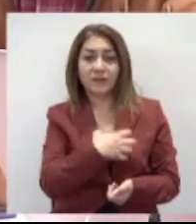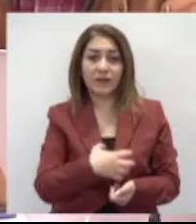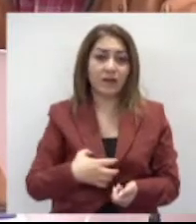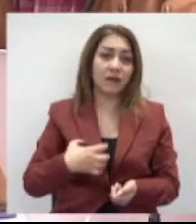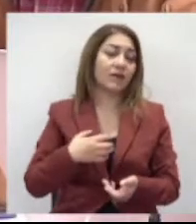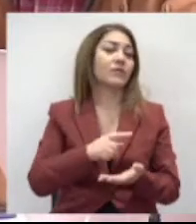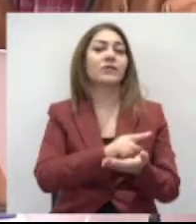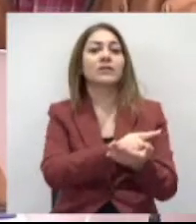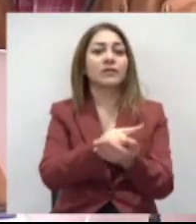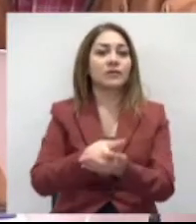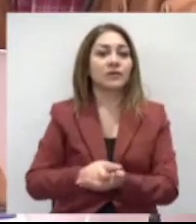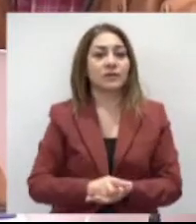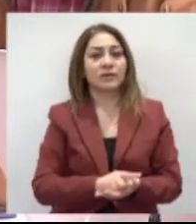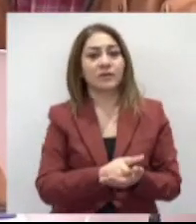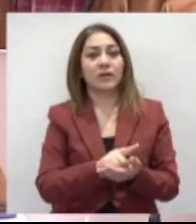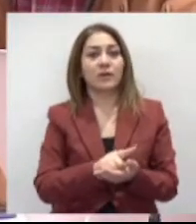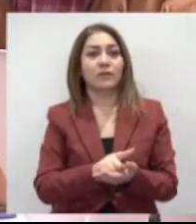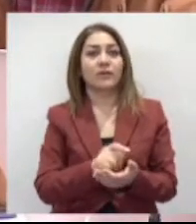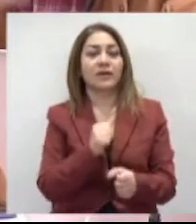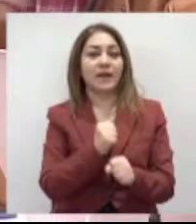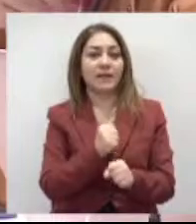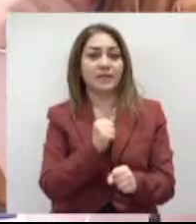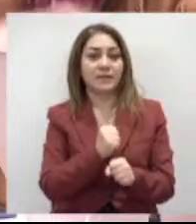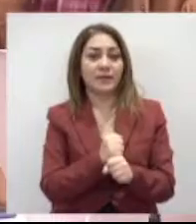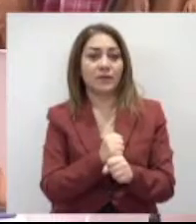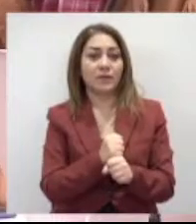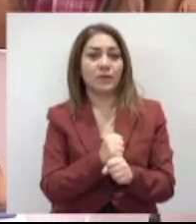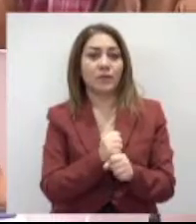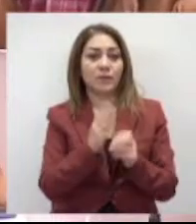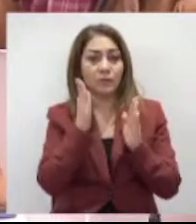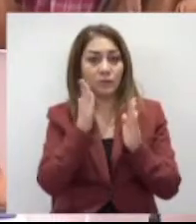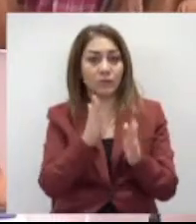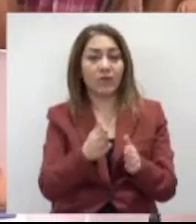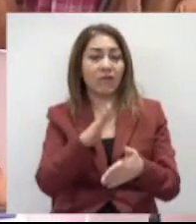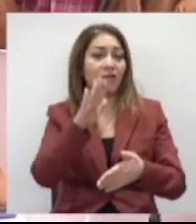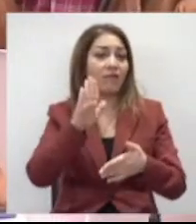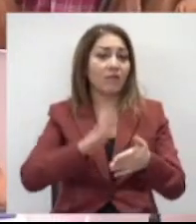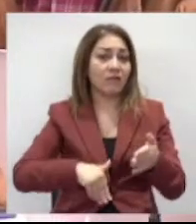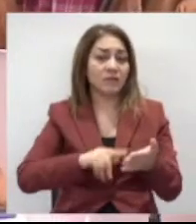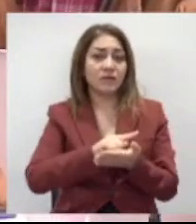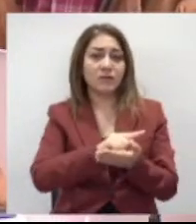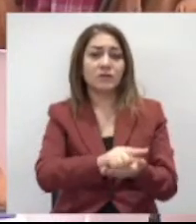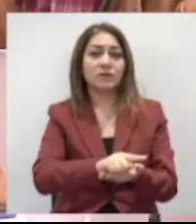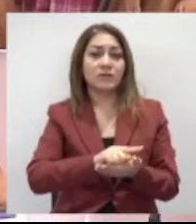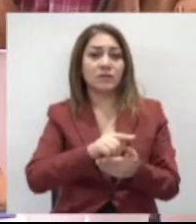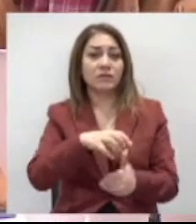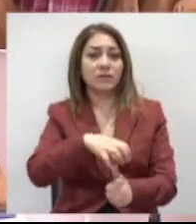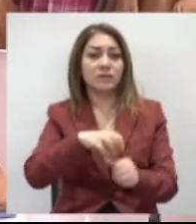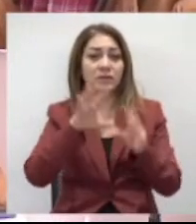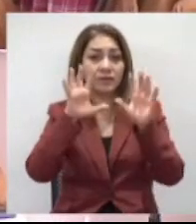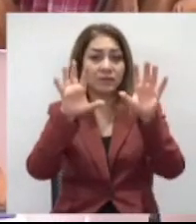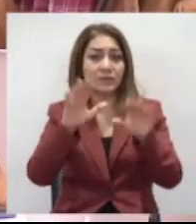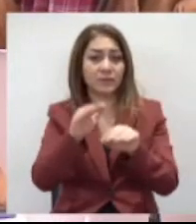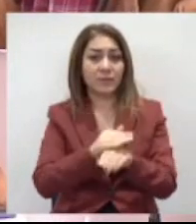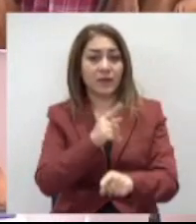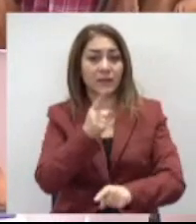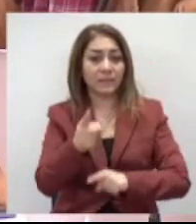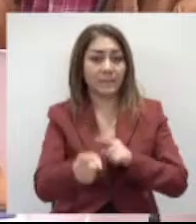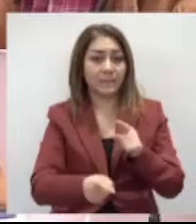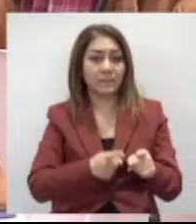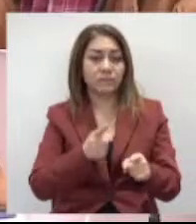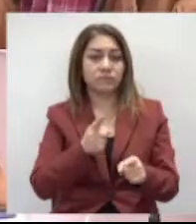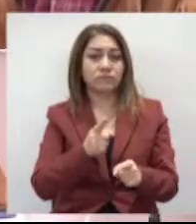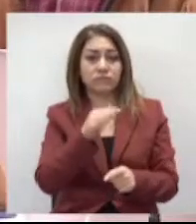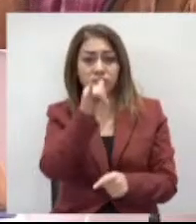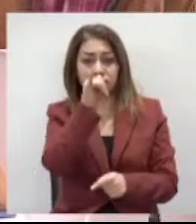քննարկումներ բացելու պատուհան է, առանց դա բացելու մեր քննարկումները սահմանադրական բարեփոխումների ուղղությունների